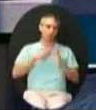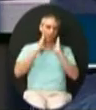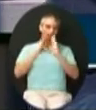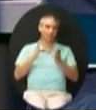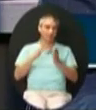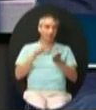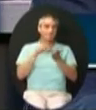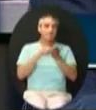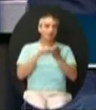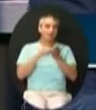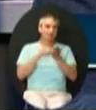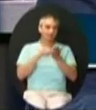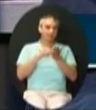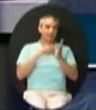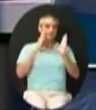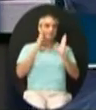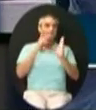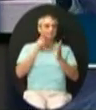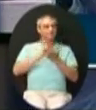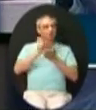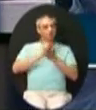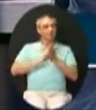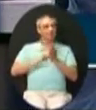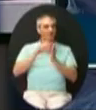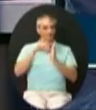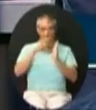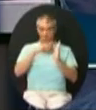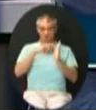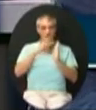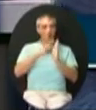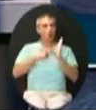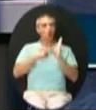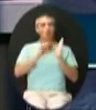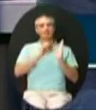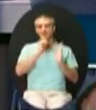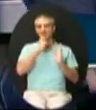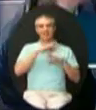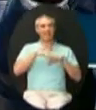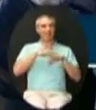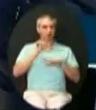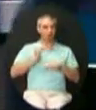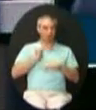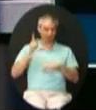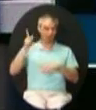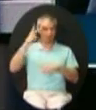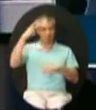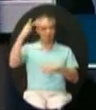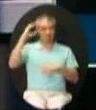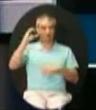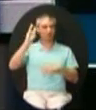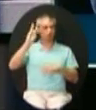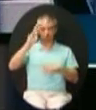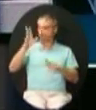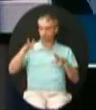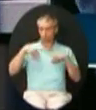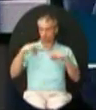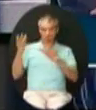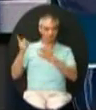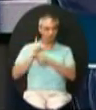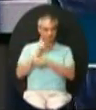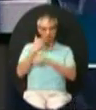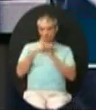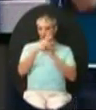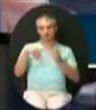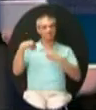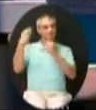להאמין. ולכן, מחבר הקוד האתי של צה"ל, פרופסור קשר, שהוא בטח מקובל לסמוטריץ', כי לאחרונה הוא